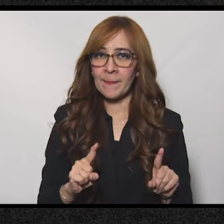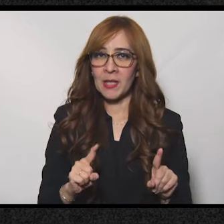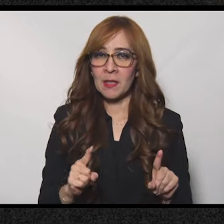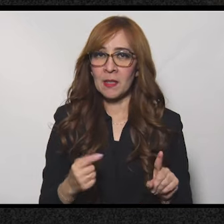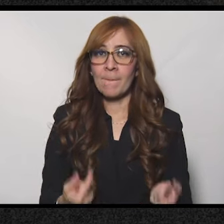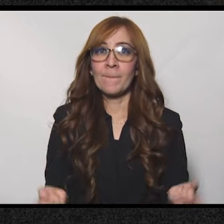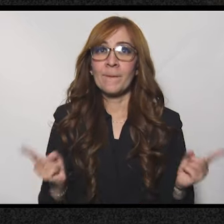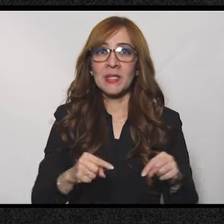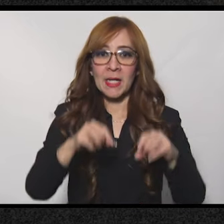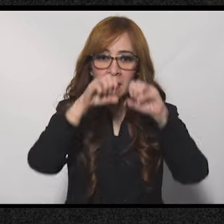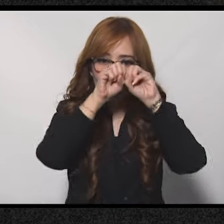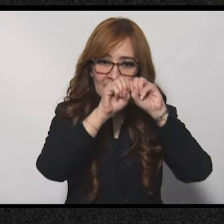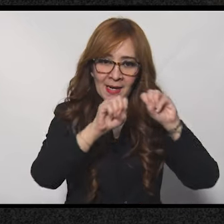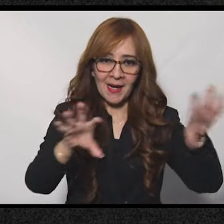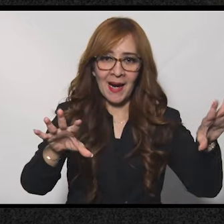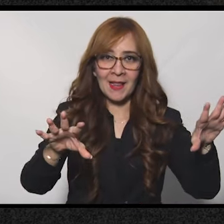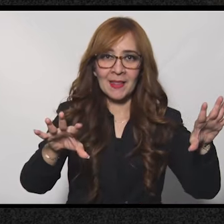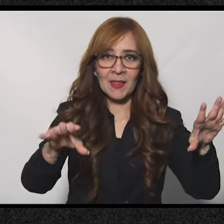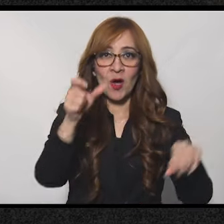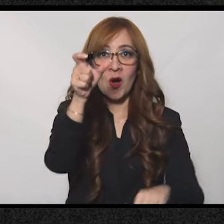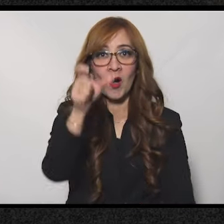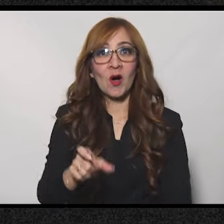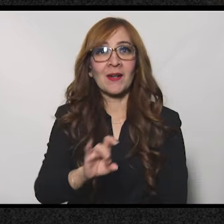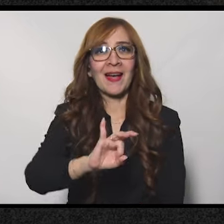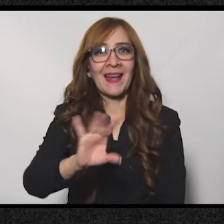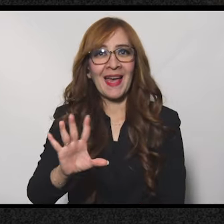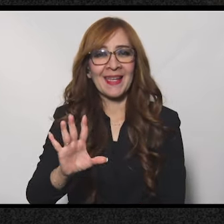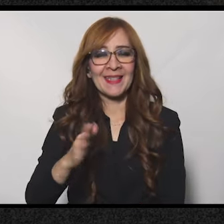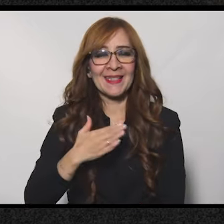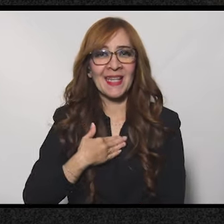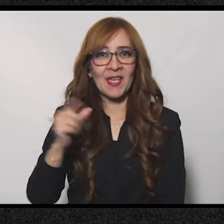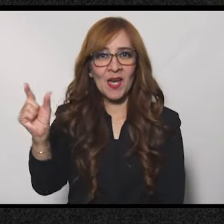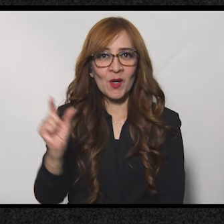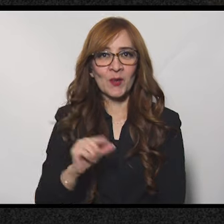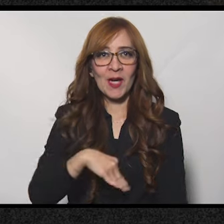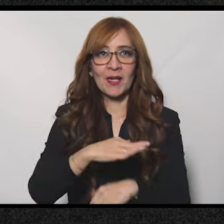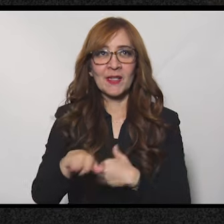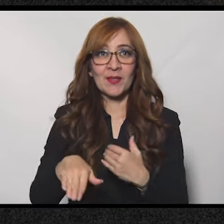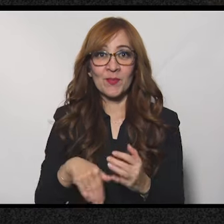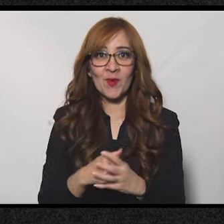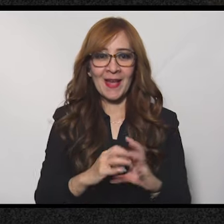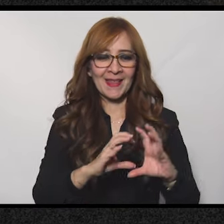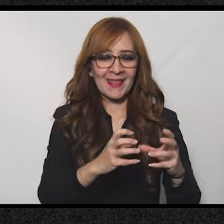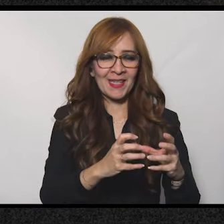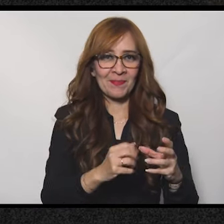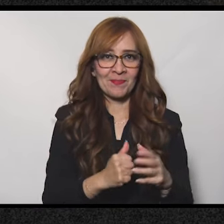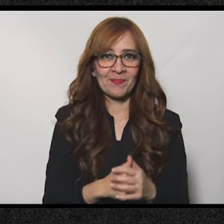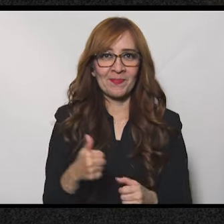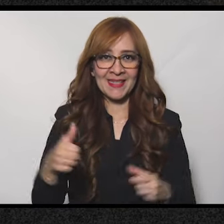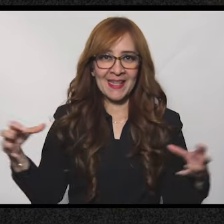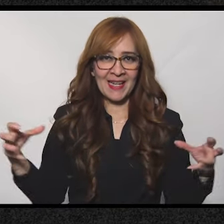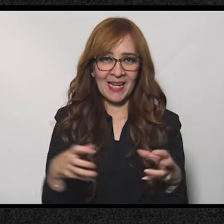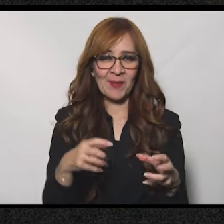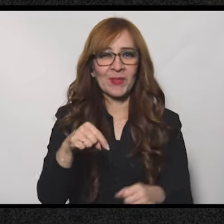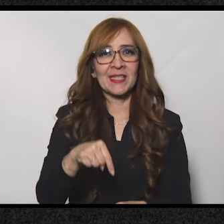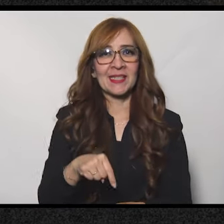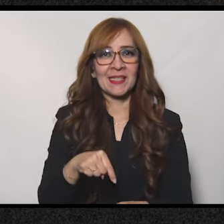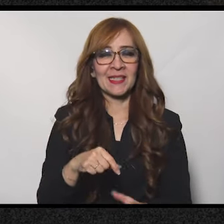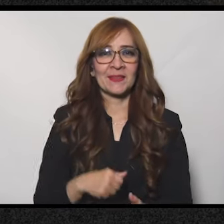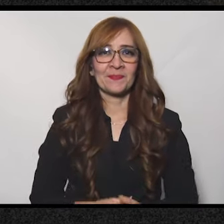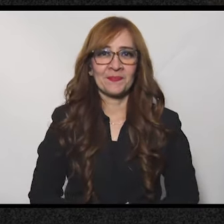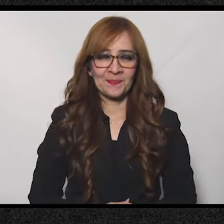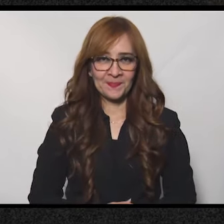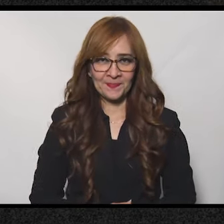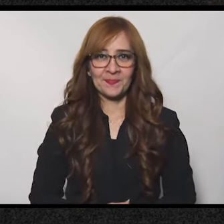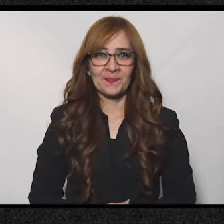bless others. Saya mengundang setiap dari para tim praise and worship bisa bergabung bersama-sama dengan kita di tempat